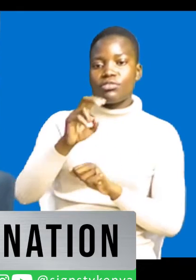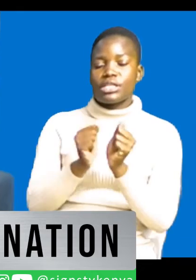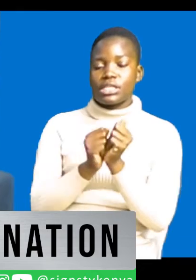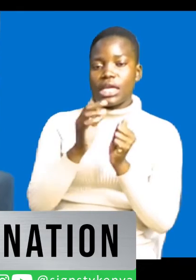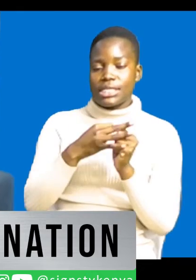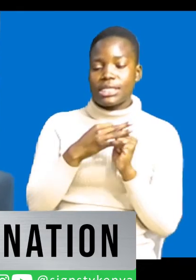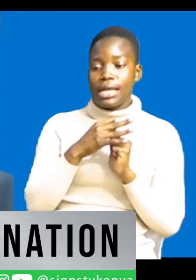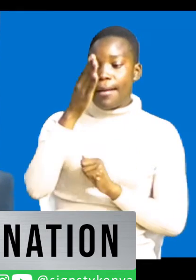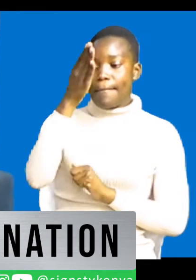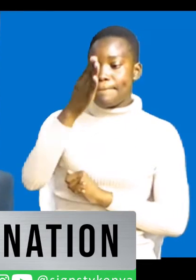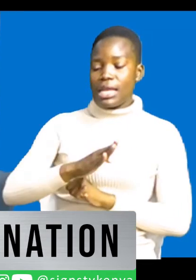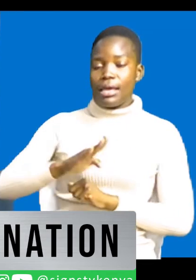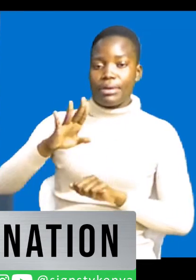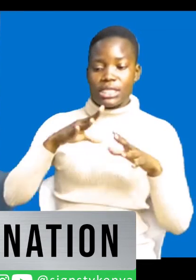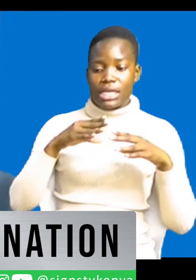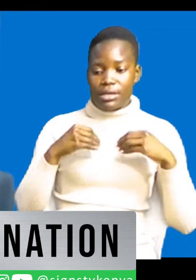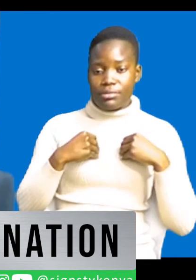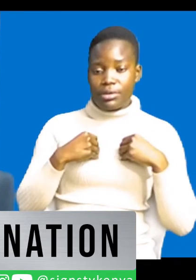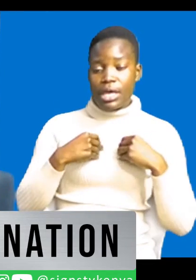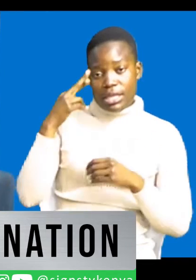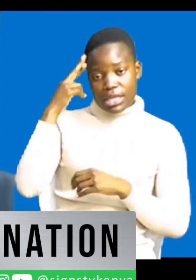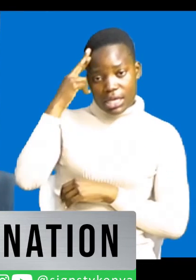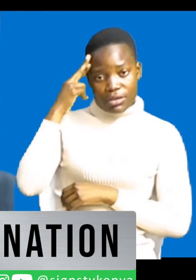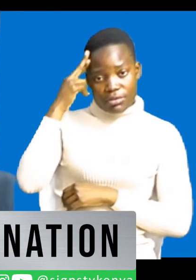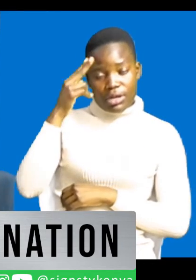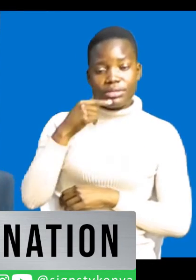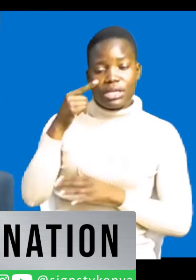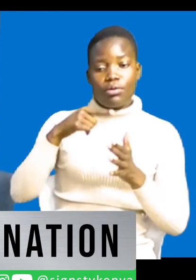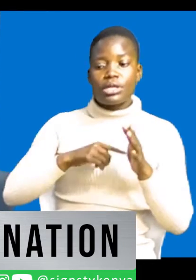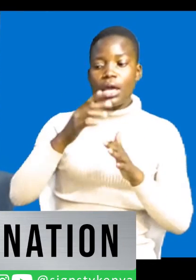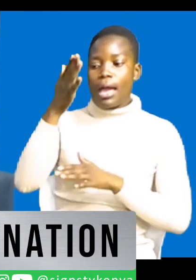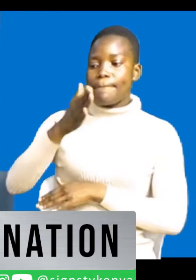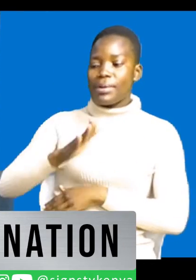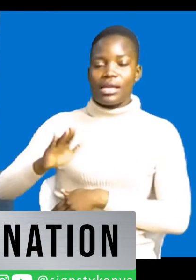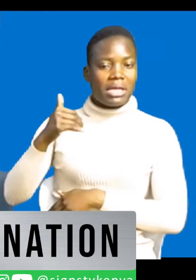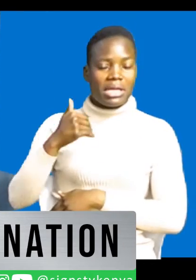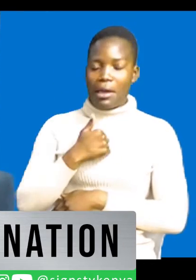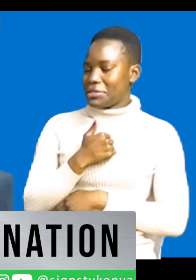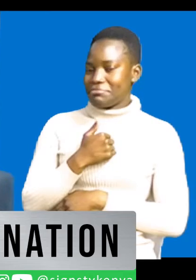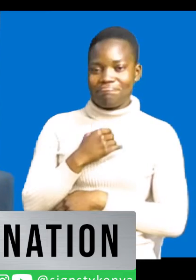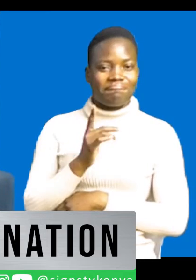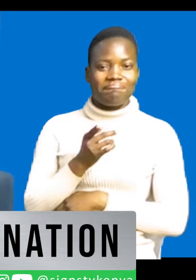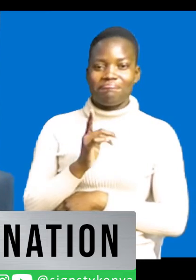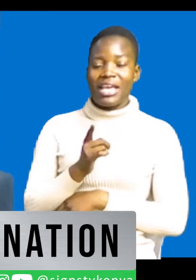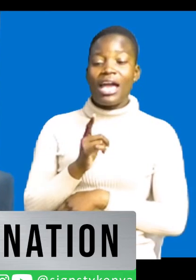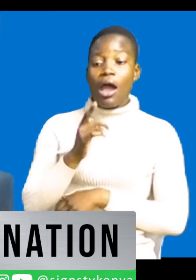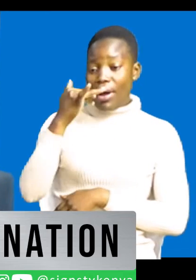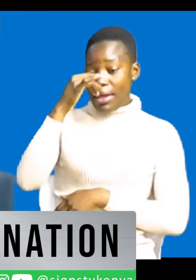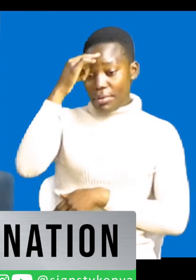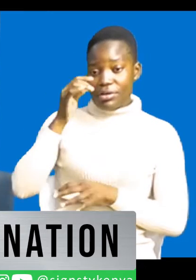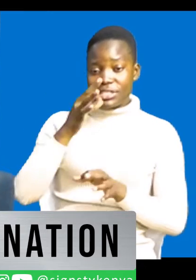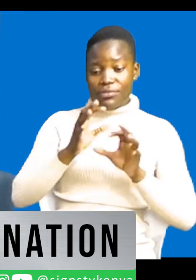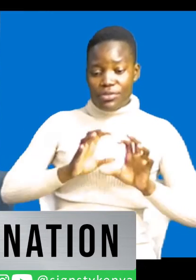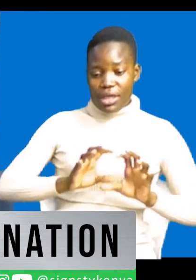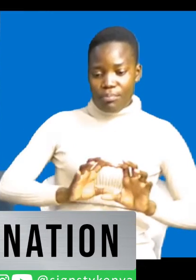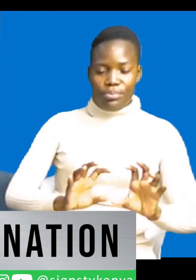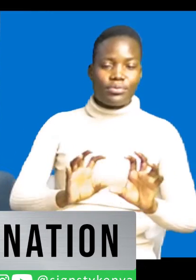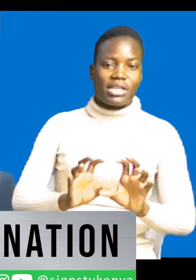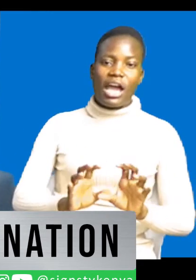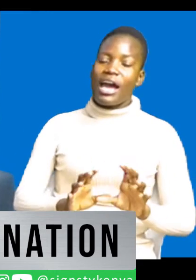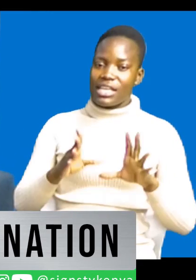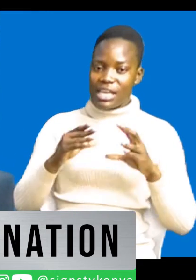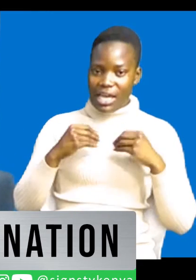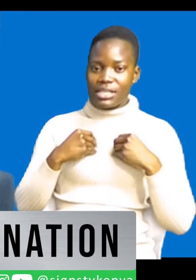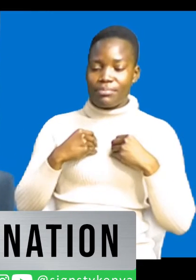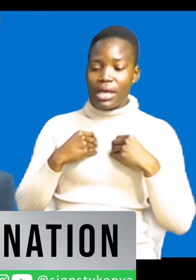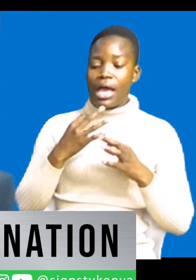kwa bunge. Na ndio tunasema bunge yetu pia iko na mambo sana, kwa sababu saa zingine ikisukumwa kutoka mahali inasikia msukumo.